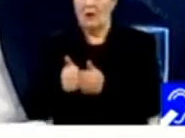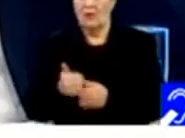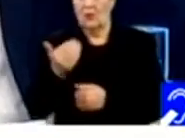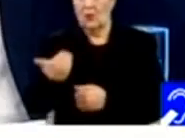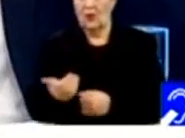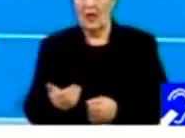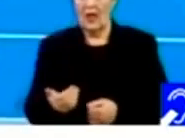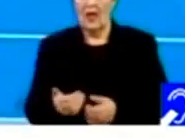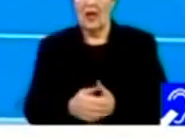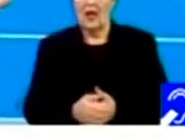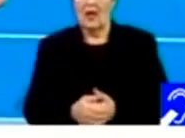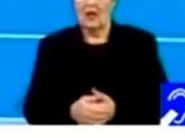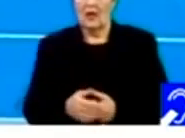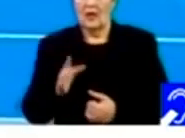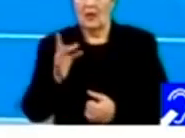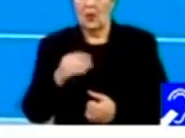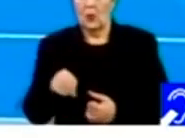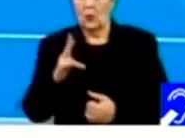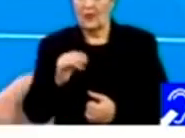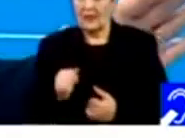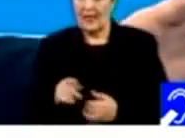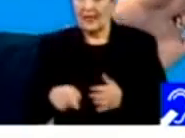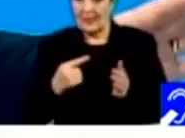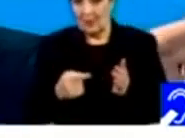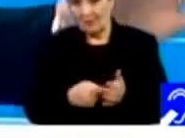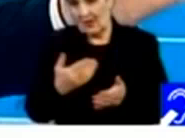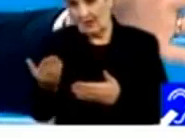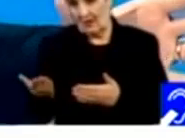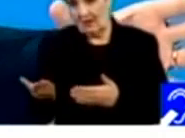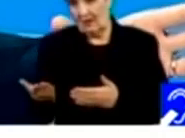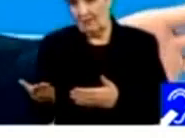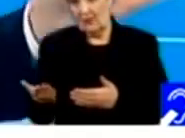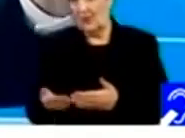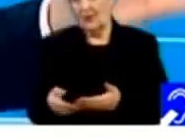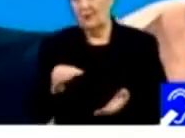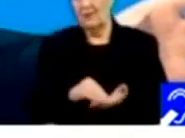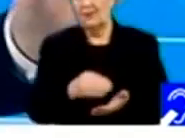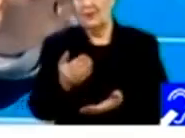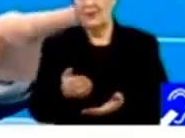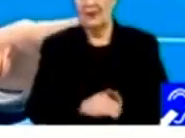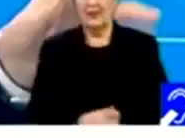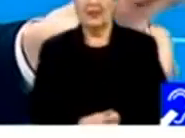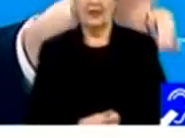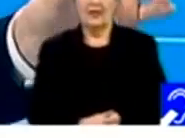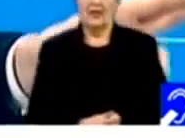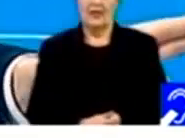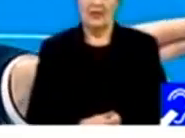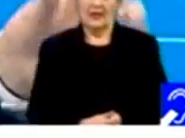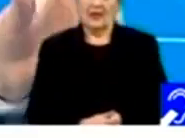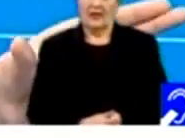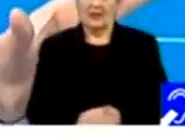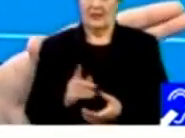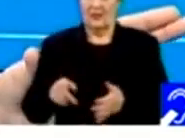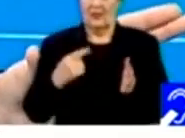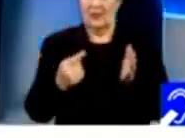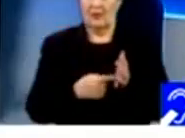întrebare. Ajungem și la runda de întrebări. Acum da, chiar v-aș ruga, pentru că a venit momentul. Acum v-aș ruga reciproc să vă